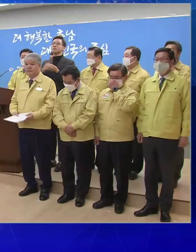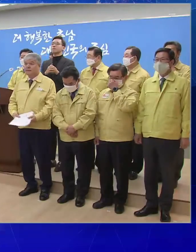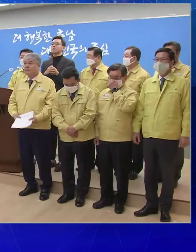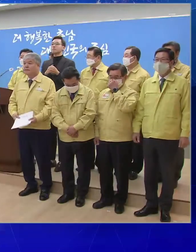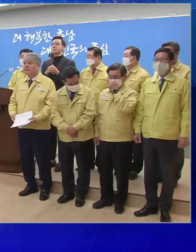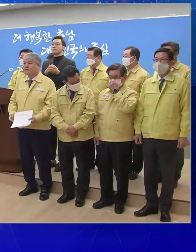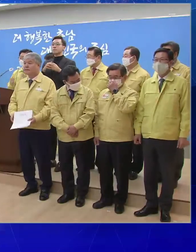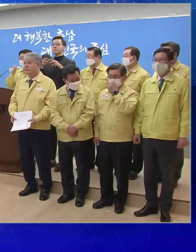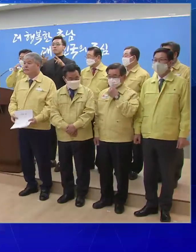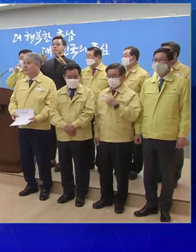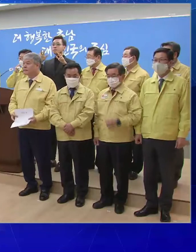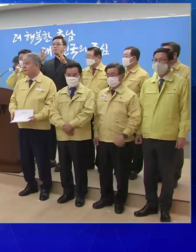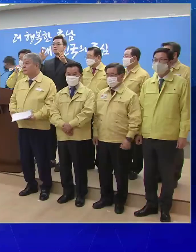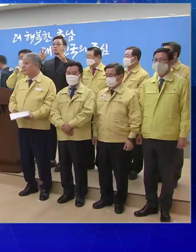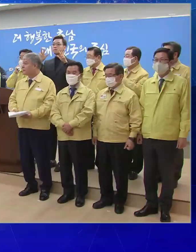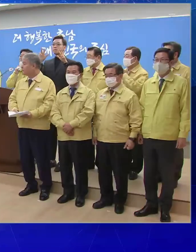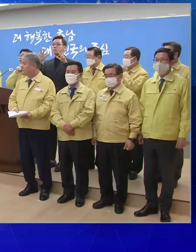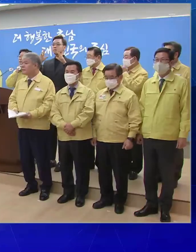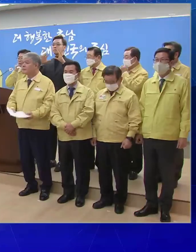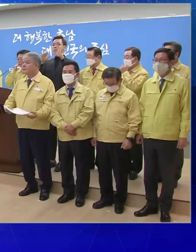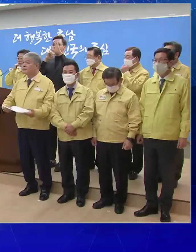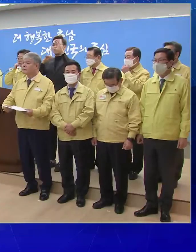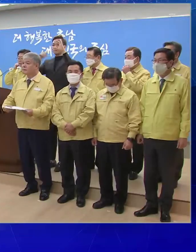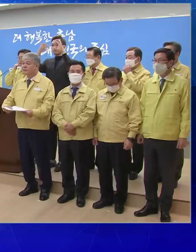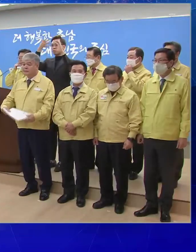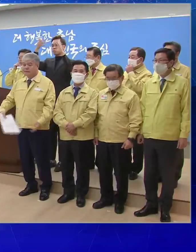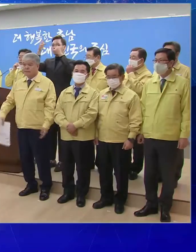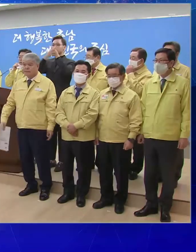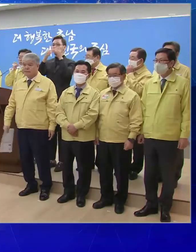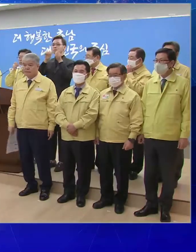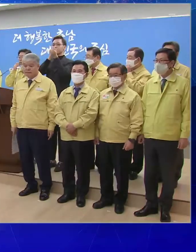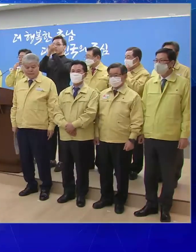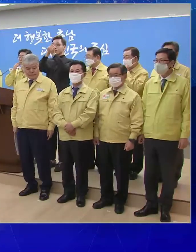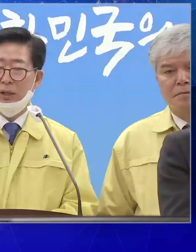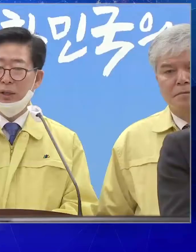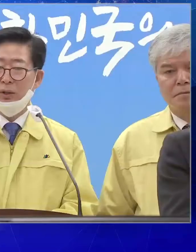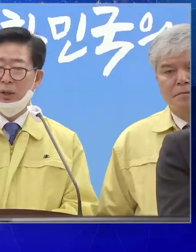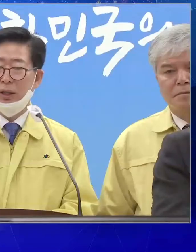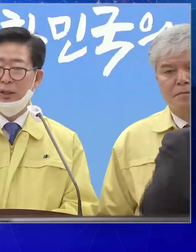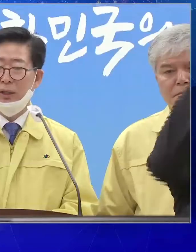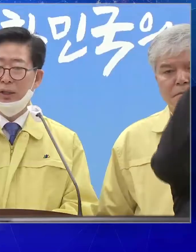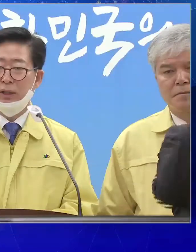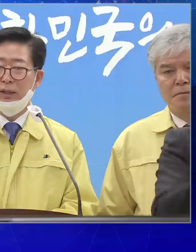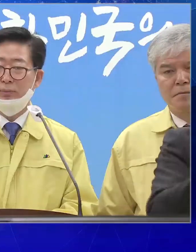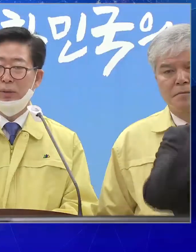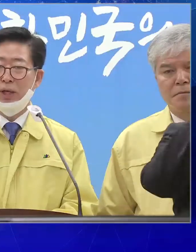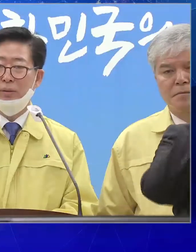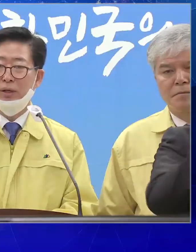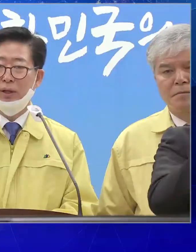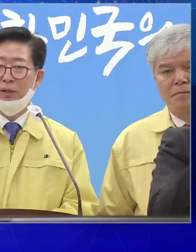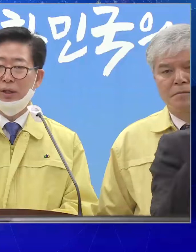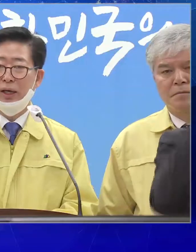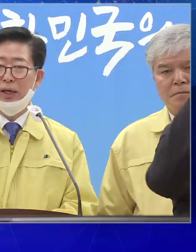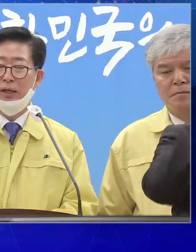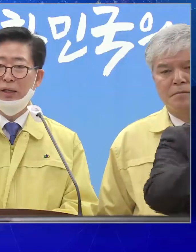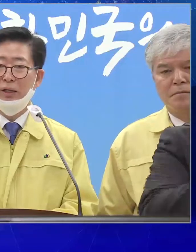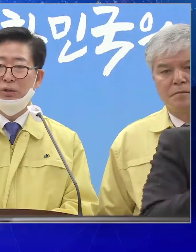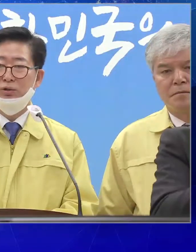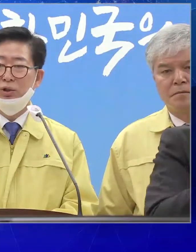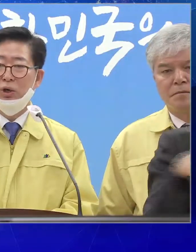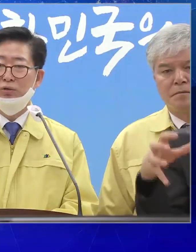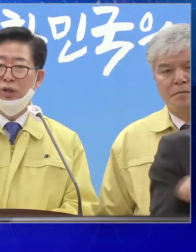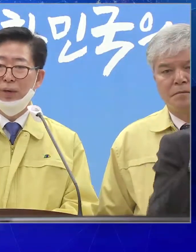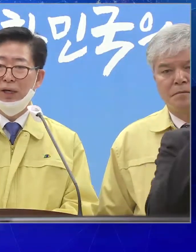전원이 성금모금 운동에 동서 한다고 밝혔습니다 이와 함께 코로나 일고 대응 중점추진 사항과 향후